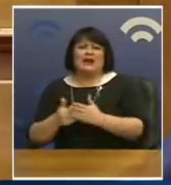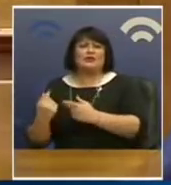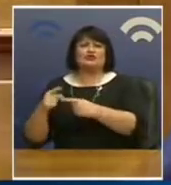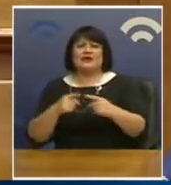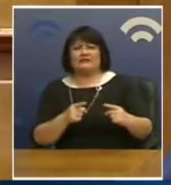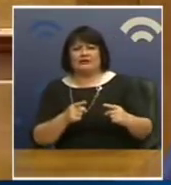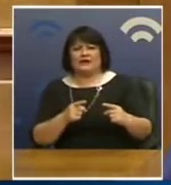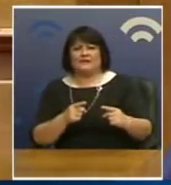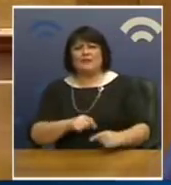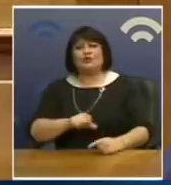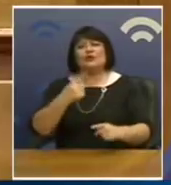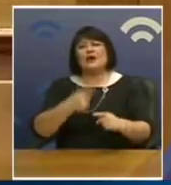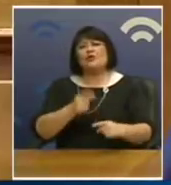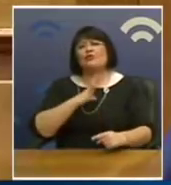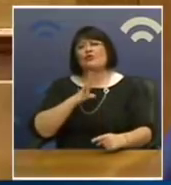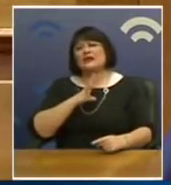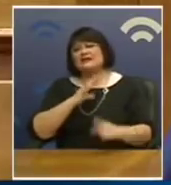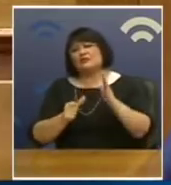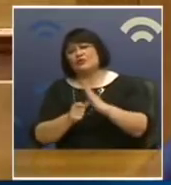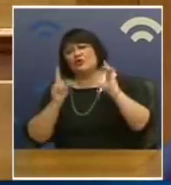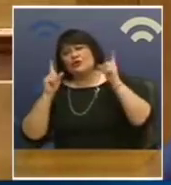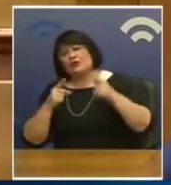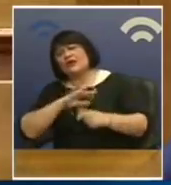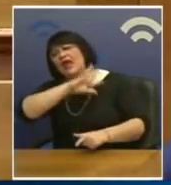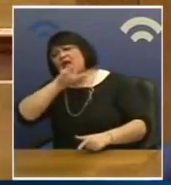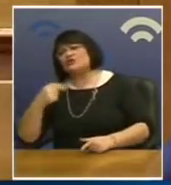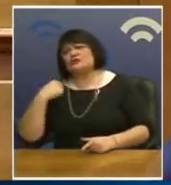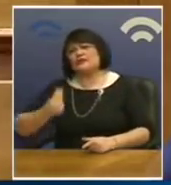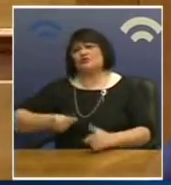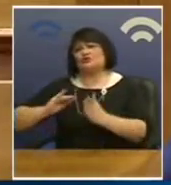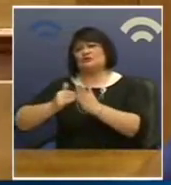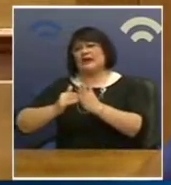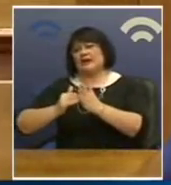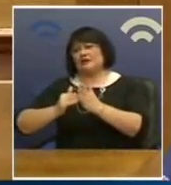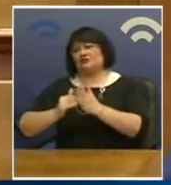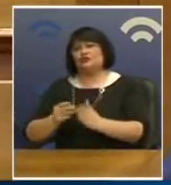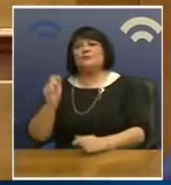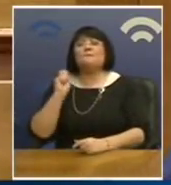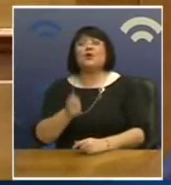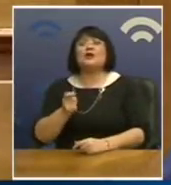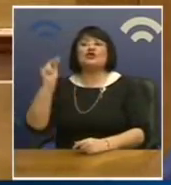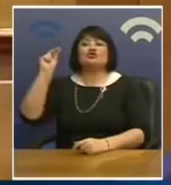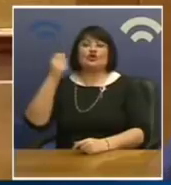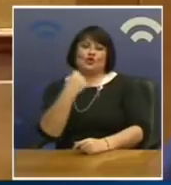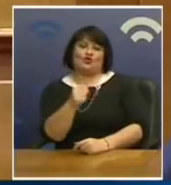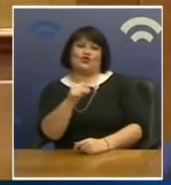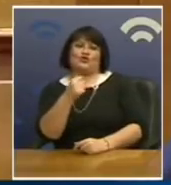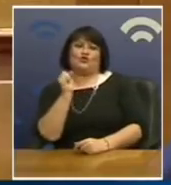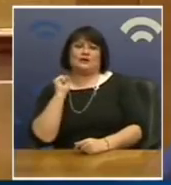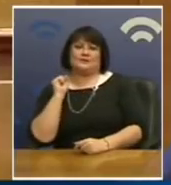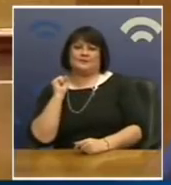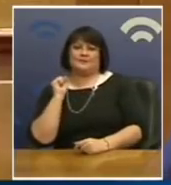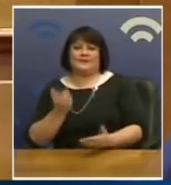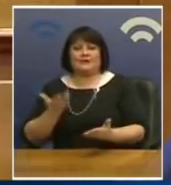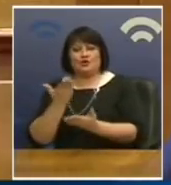πρώτο πολίτη της χώρας ως τον τελευταίο δημόσιο υπάλληλο. Προτείνουμε και εσείς αρνείστε ότι εντός της